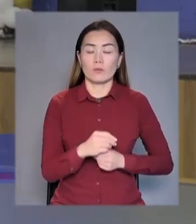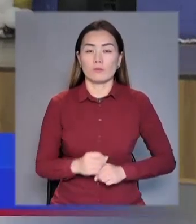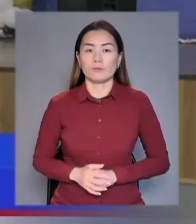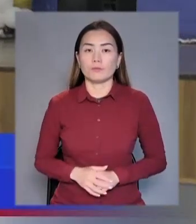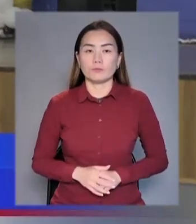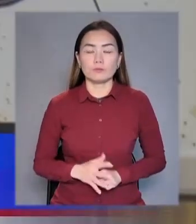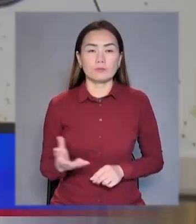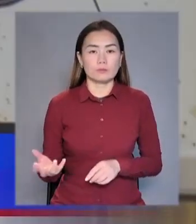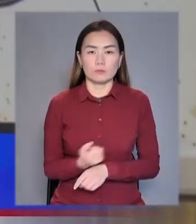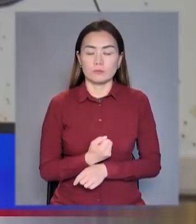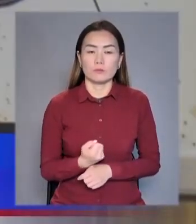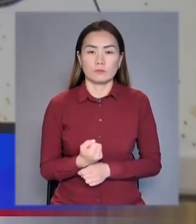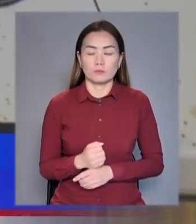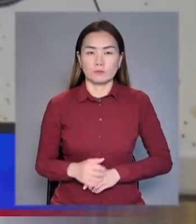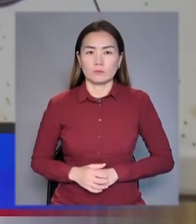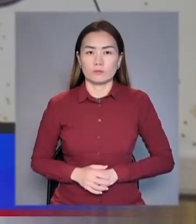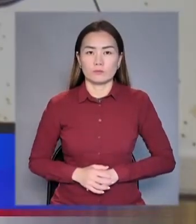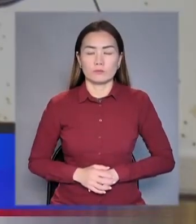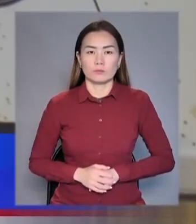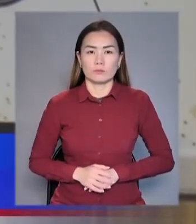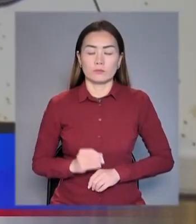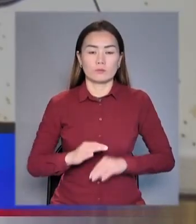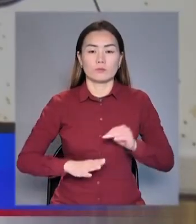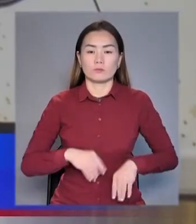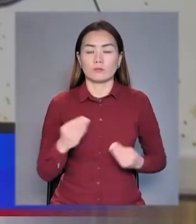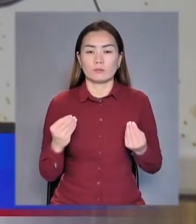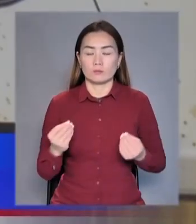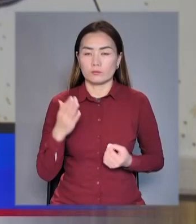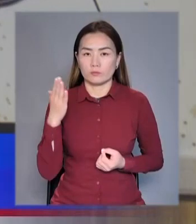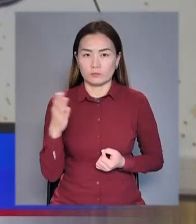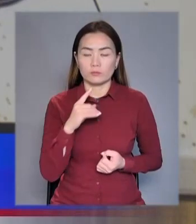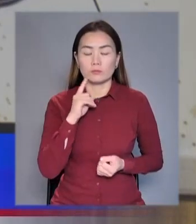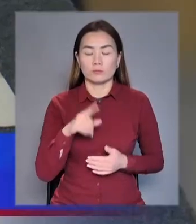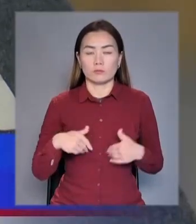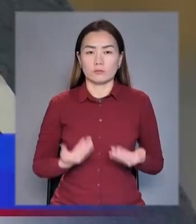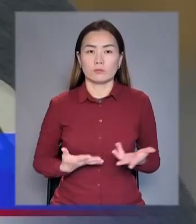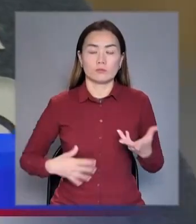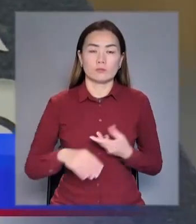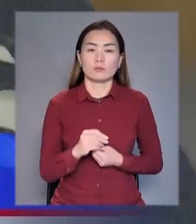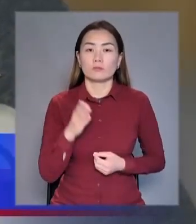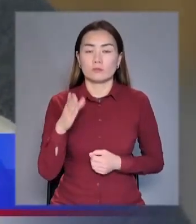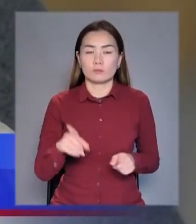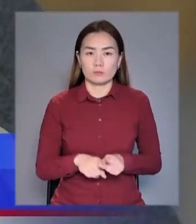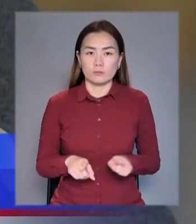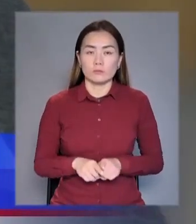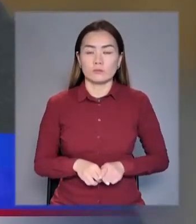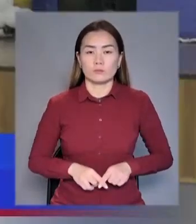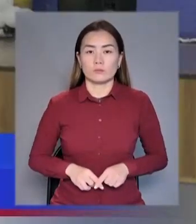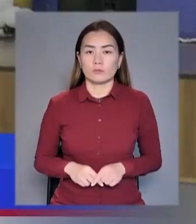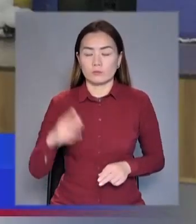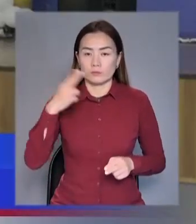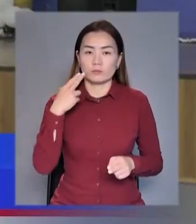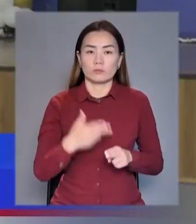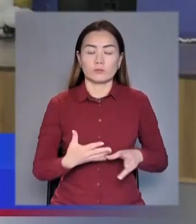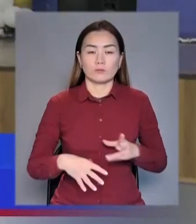осындай сынақты жеңіп, бір-бір мамандықтың тұтқасын ұстар маман болуларын тілеймін. Алдағы уақытта өзімізден артымыздан ерген